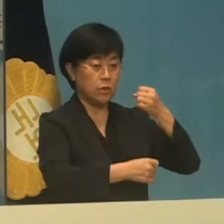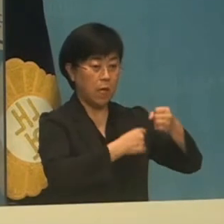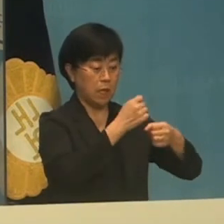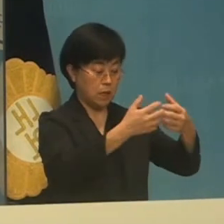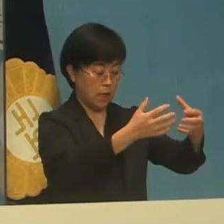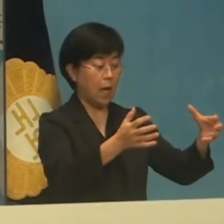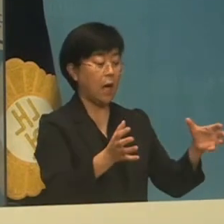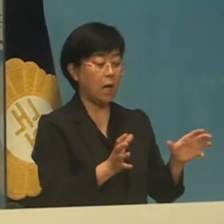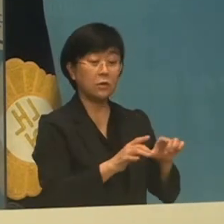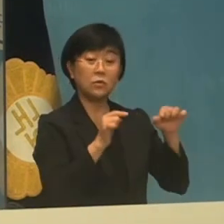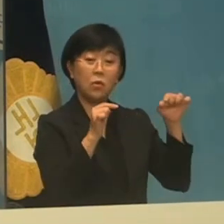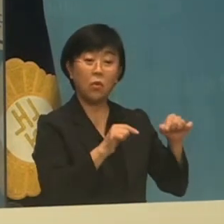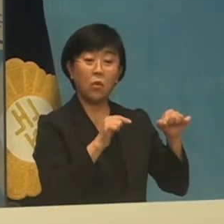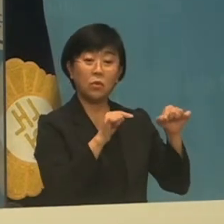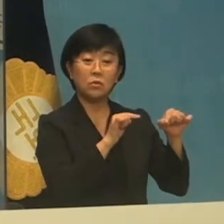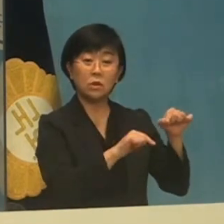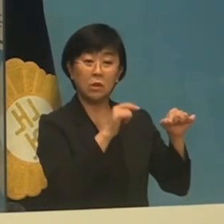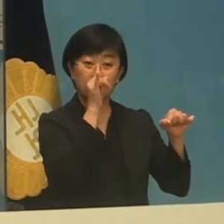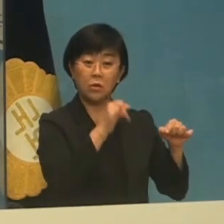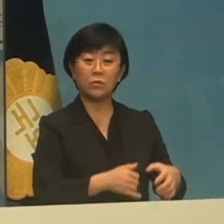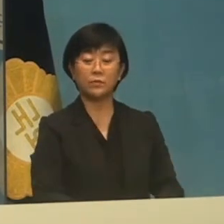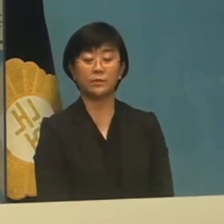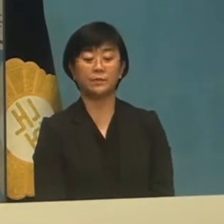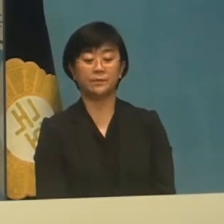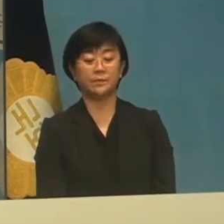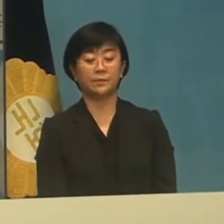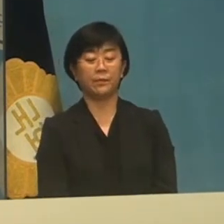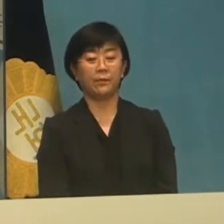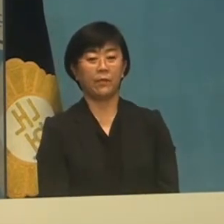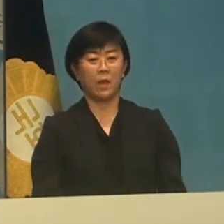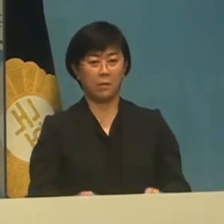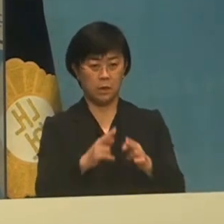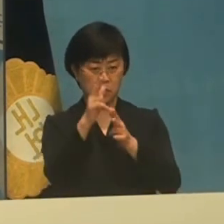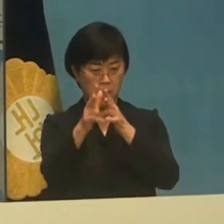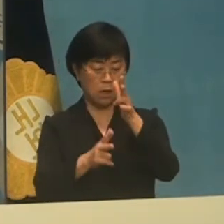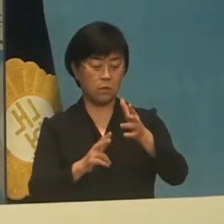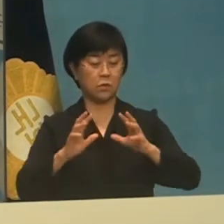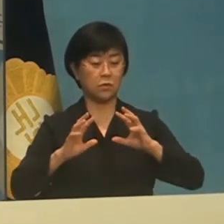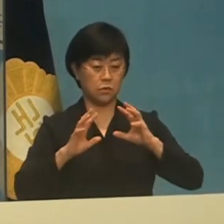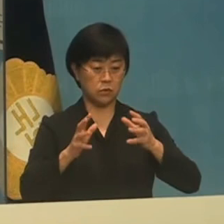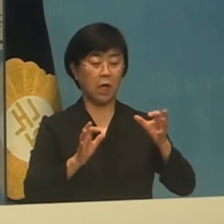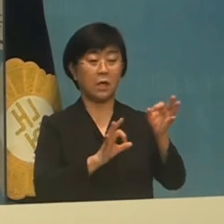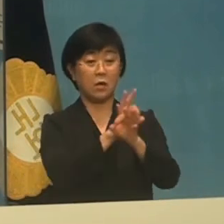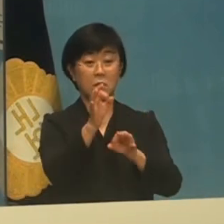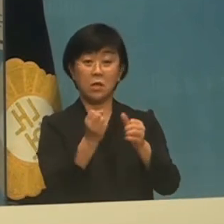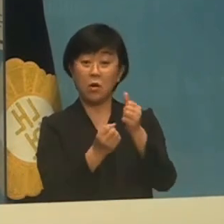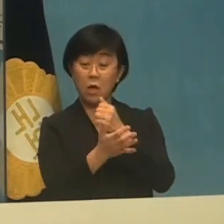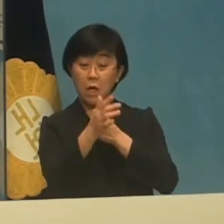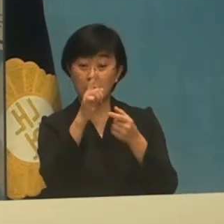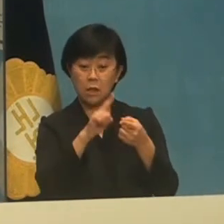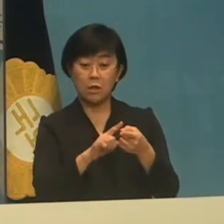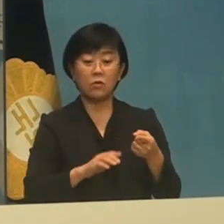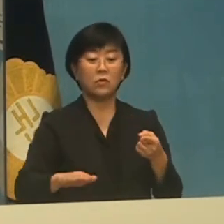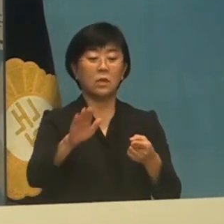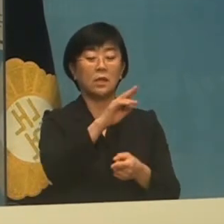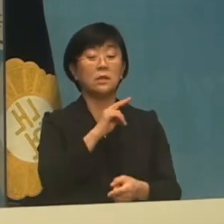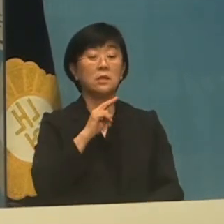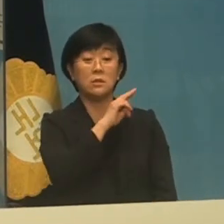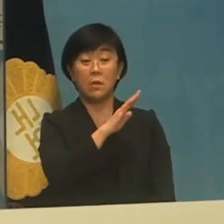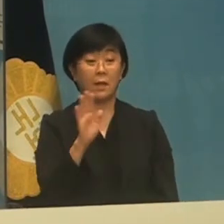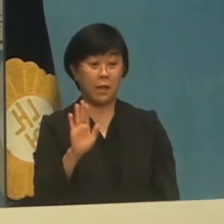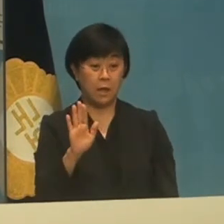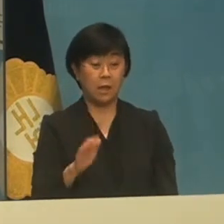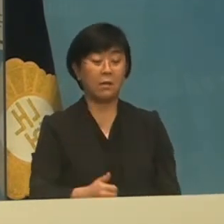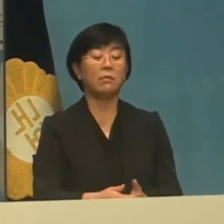당론으로 밀어붙이고 있습니다. 반도체 산업이 국가 경제에 끼치는 영향에 대해서 우리가 의심하지